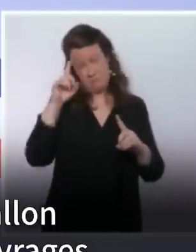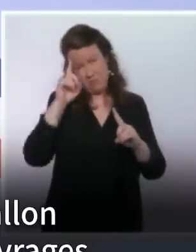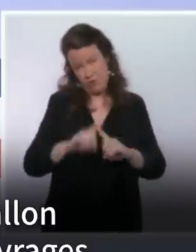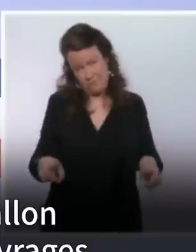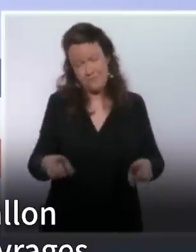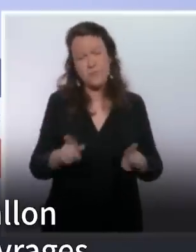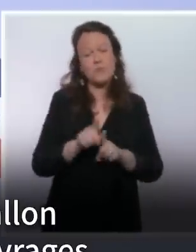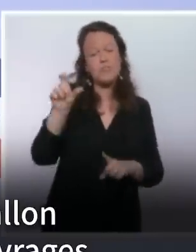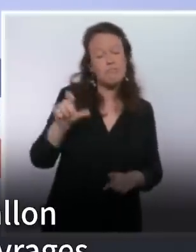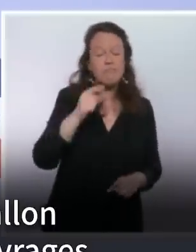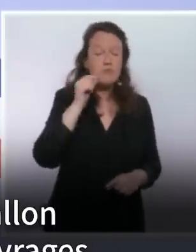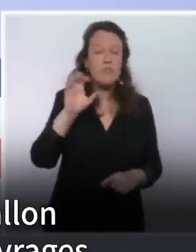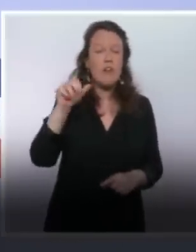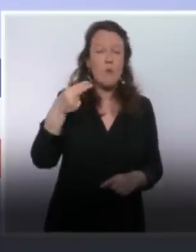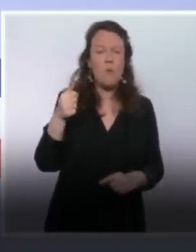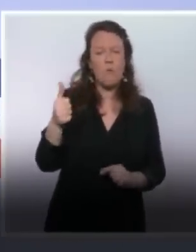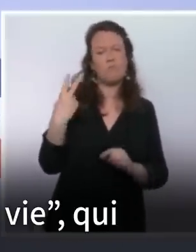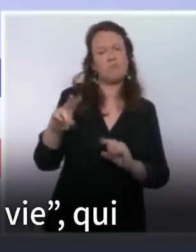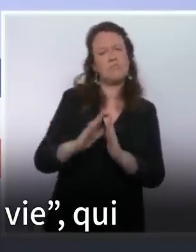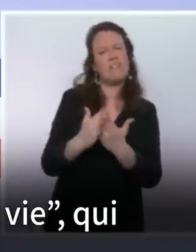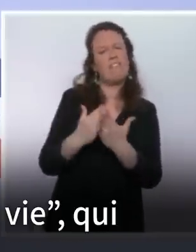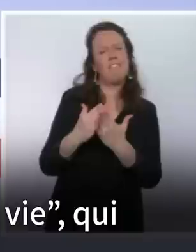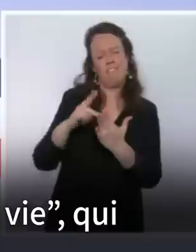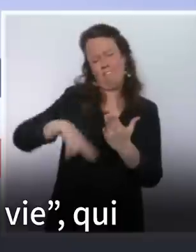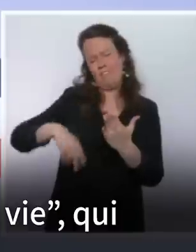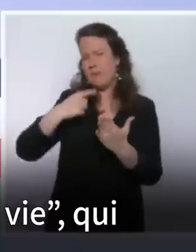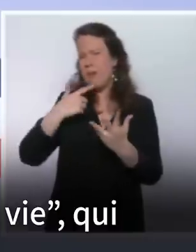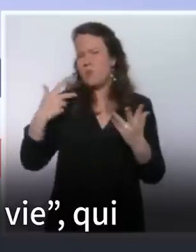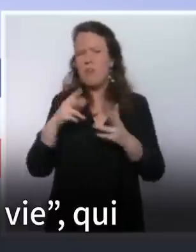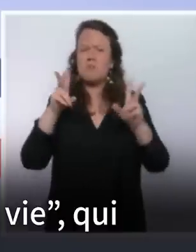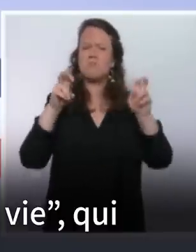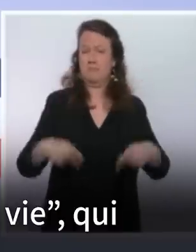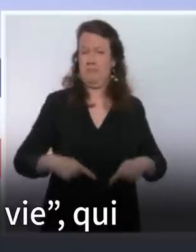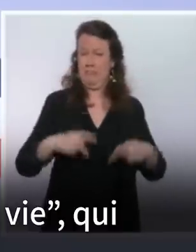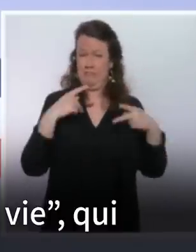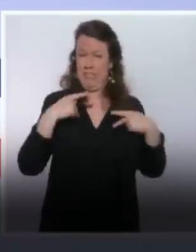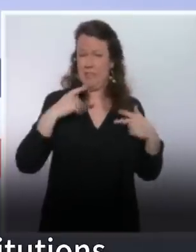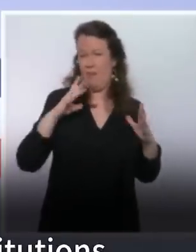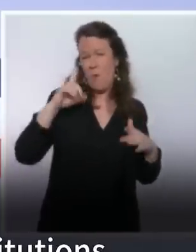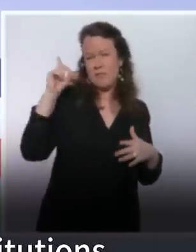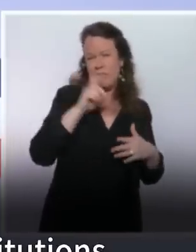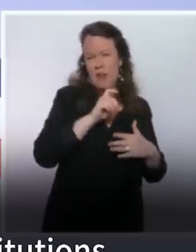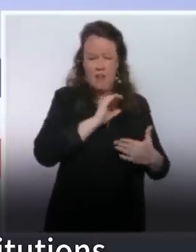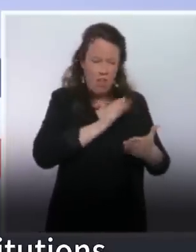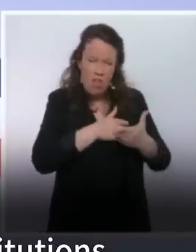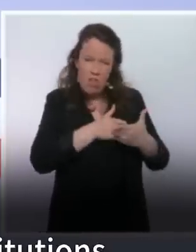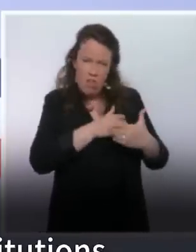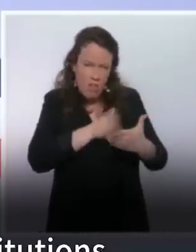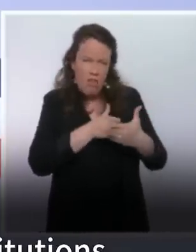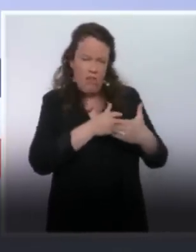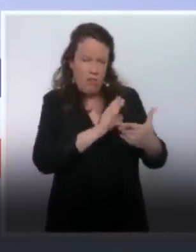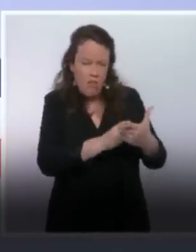Rosanvallon décrit aussi dans un de ses ouvrages, il appelle ça les épreuves de la vie, qui peuvent aussi fonder la défiance